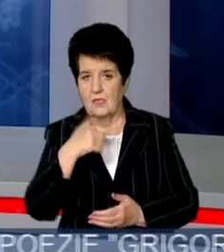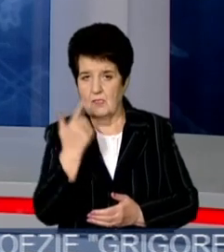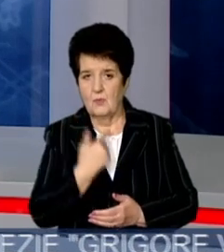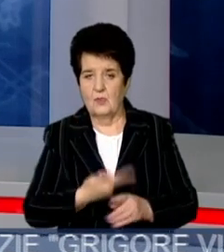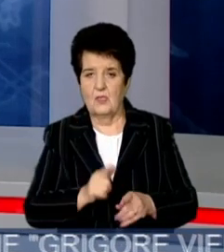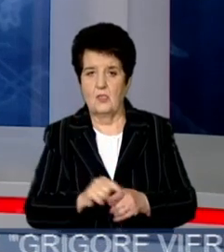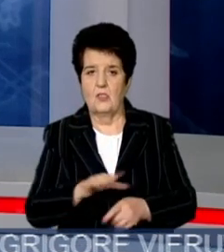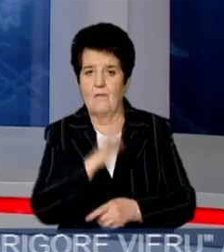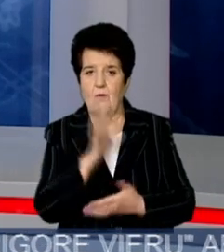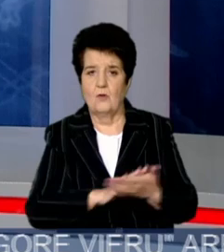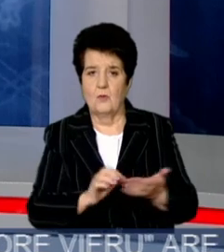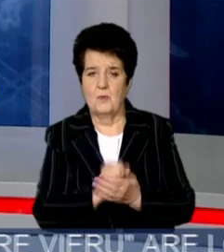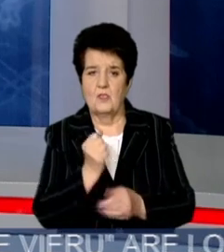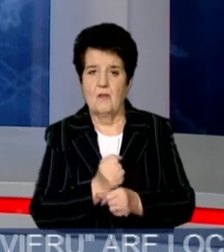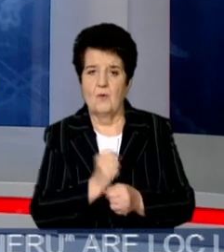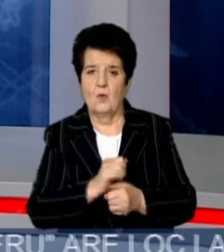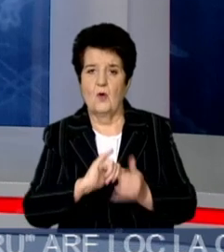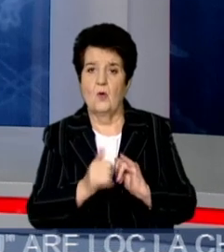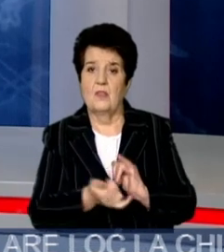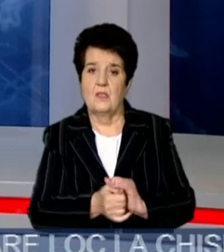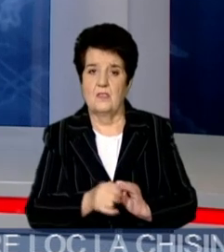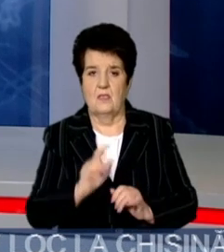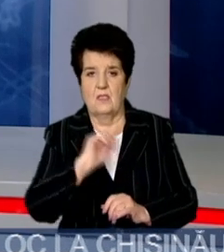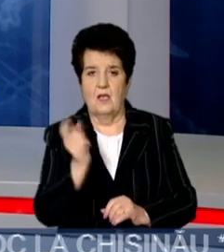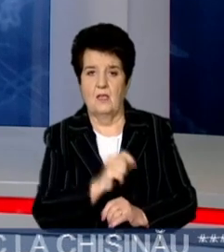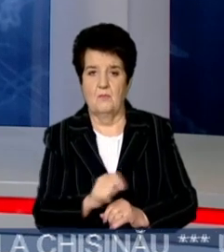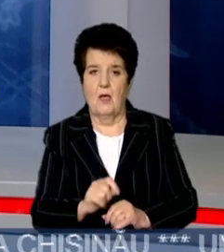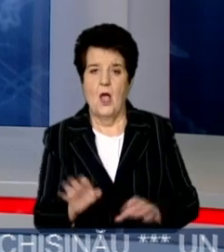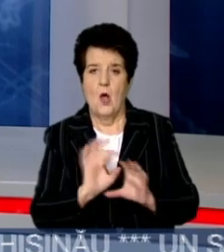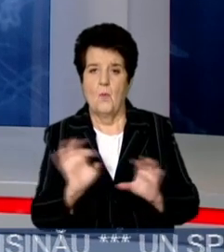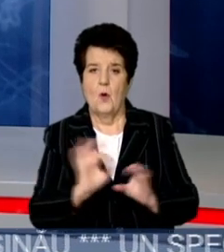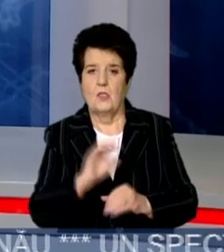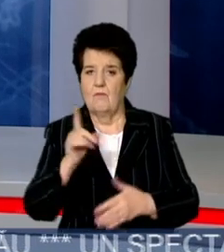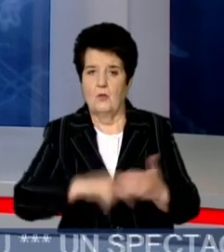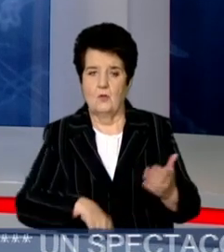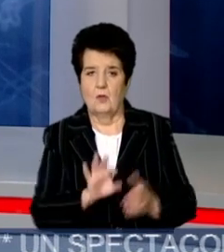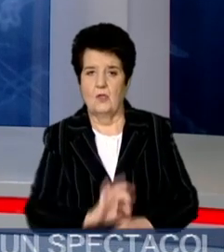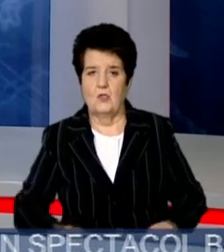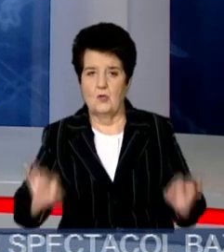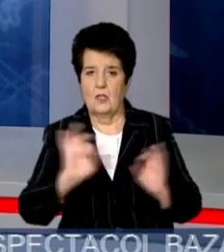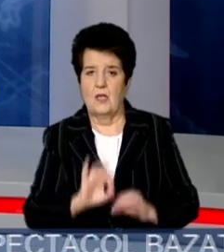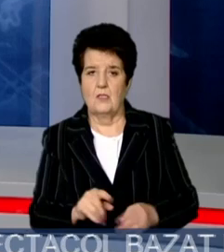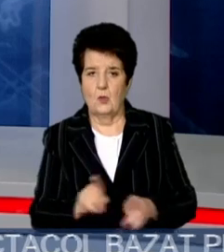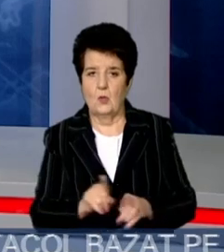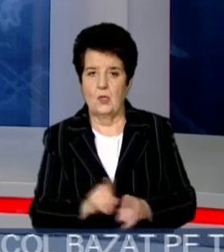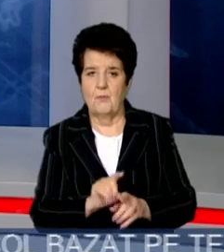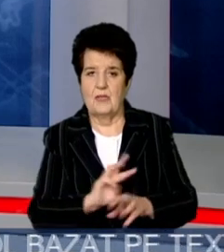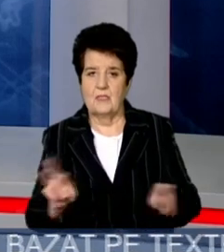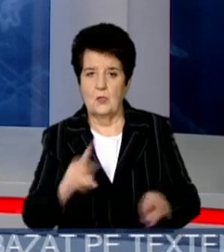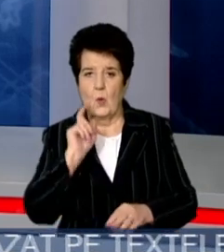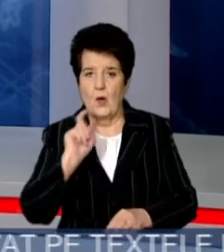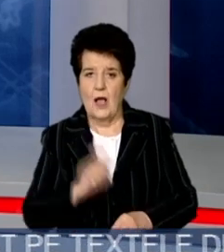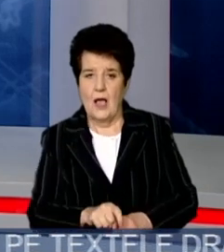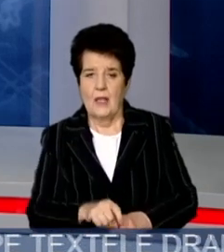trucate și s au desfășurat în condiții de război motiv pentru care nu vor fi recunoscute niciodată totodată Ministerul